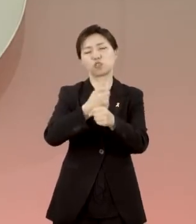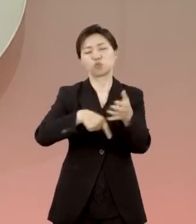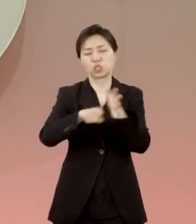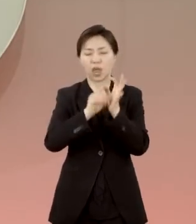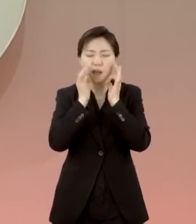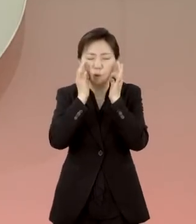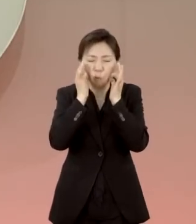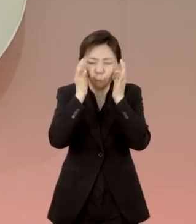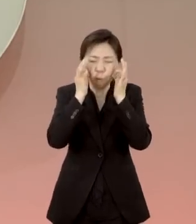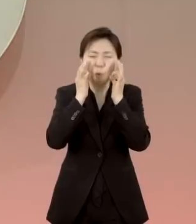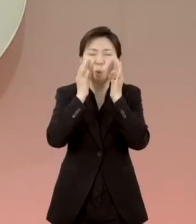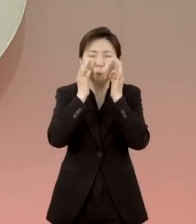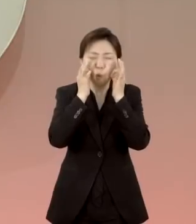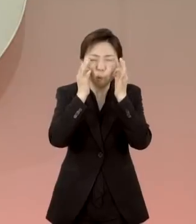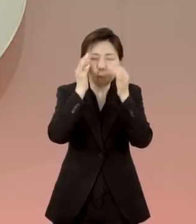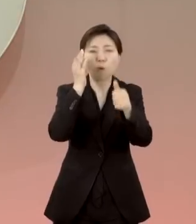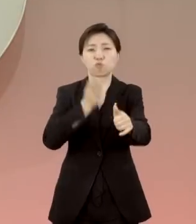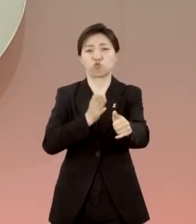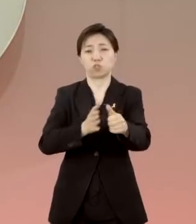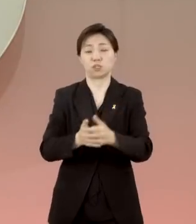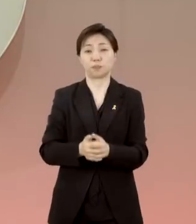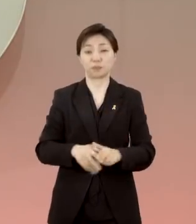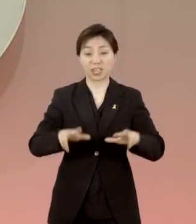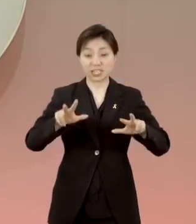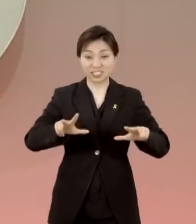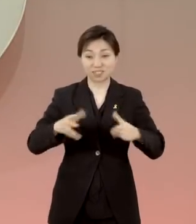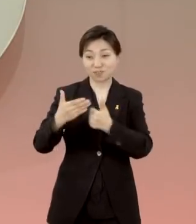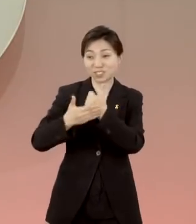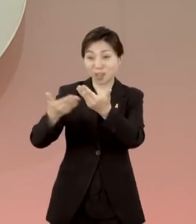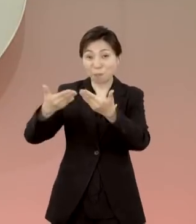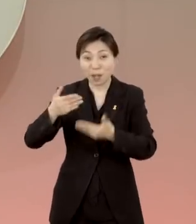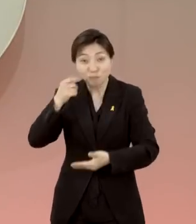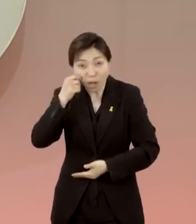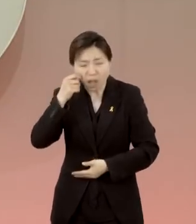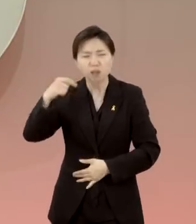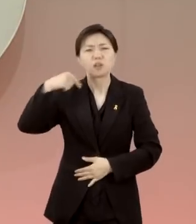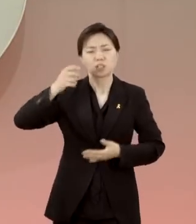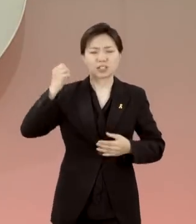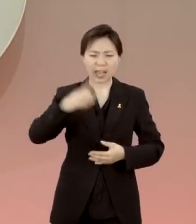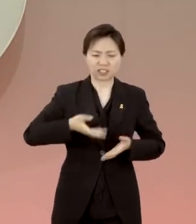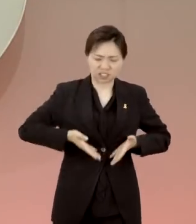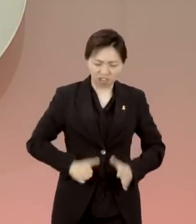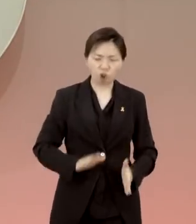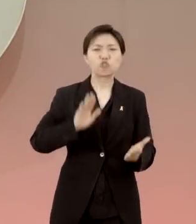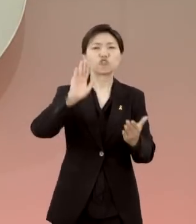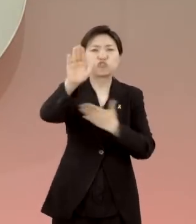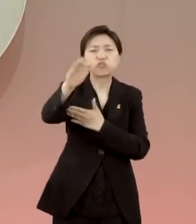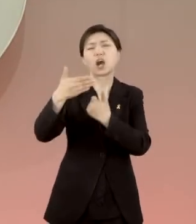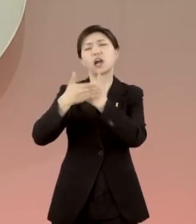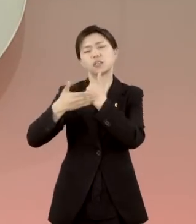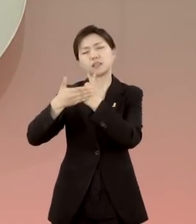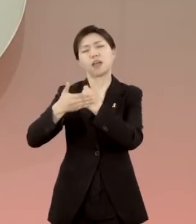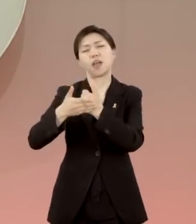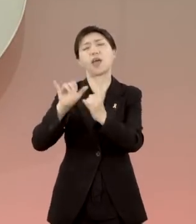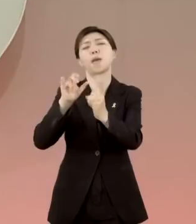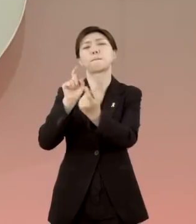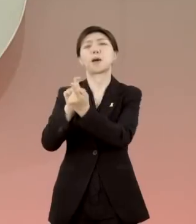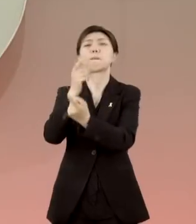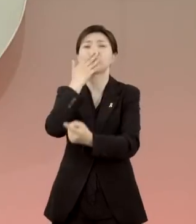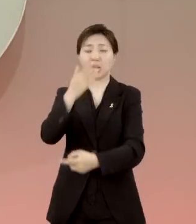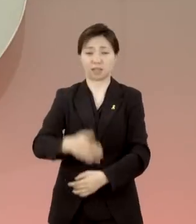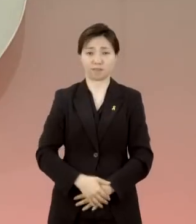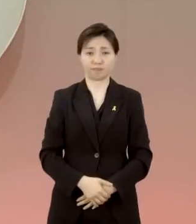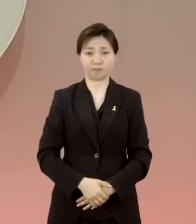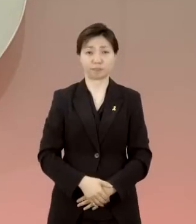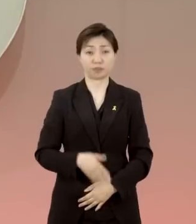이번 생에 안 받으면 다음 생애라도 받는다 이런 얘기 하니까 제가 다 무섭네요 저도